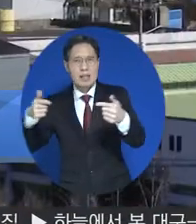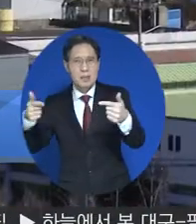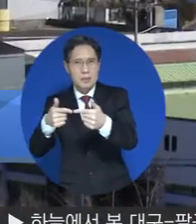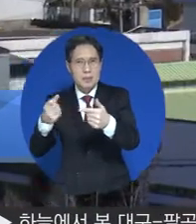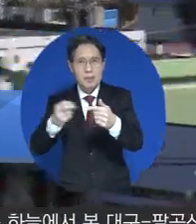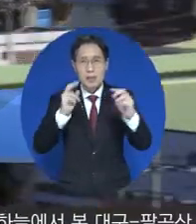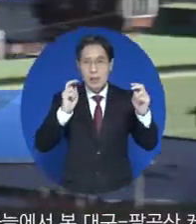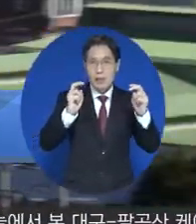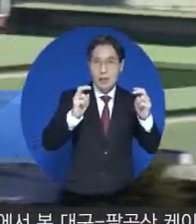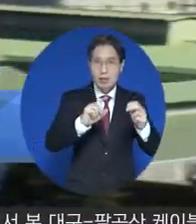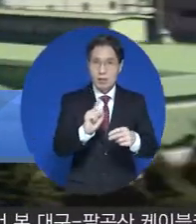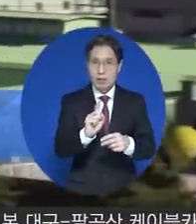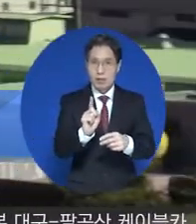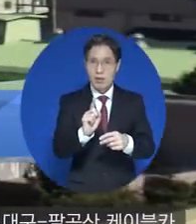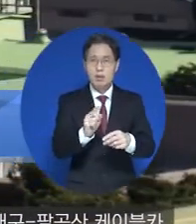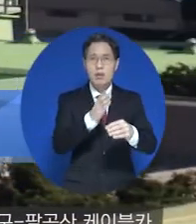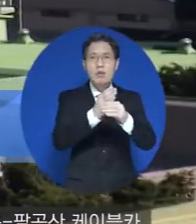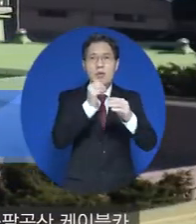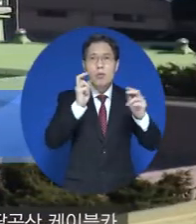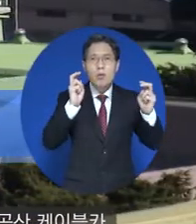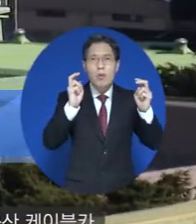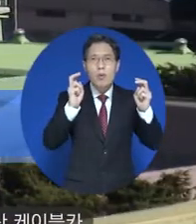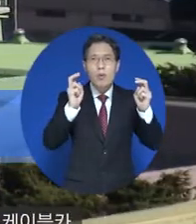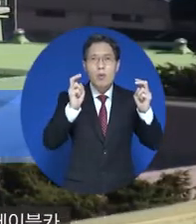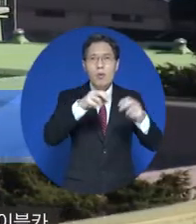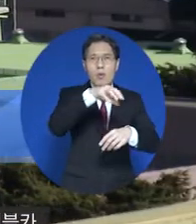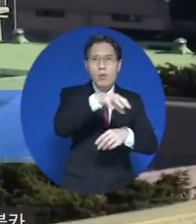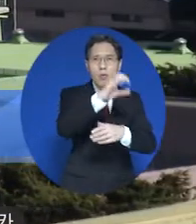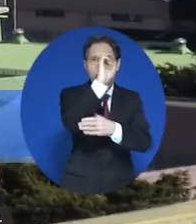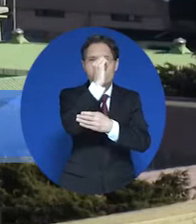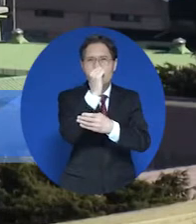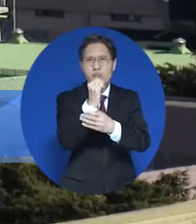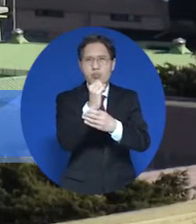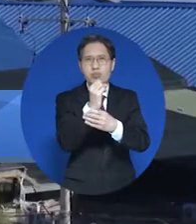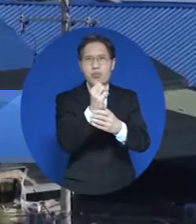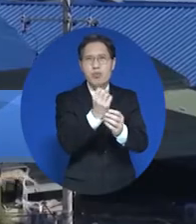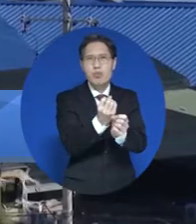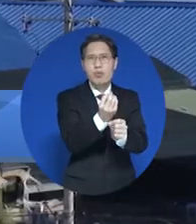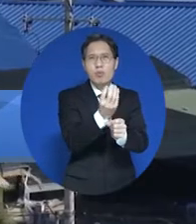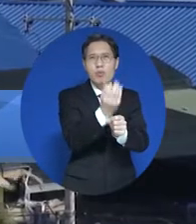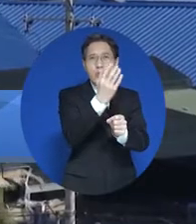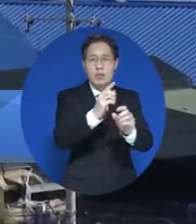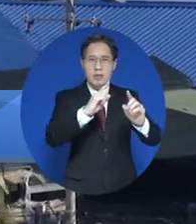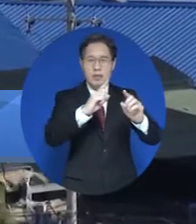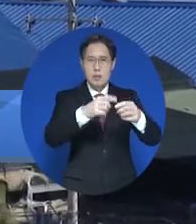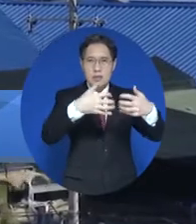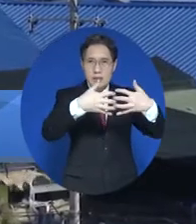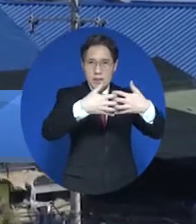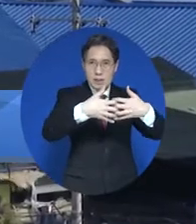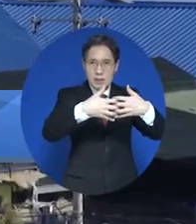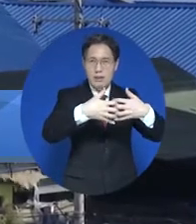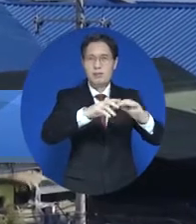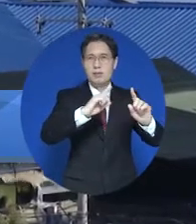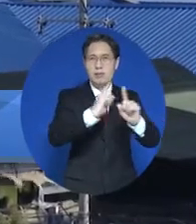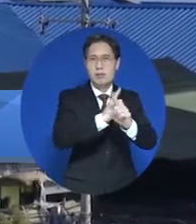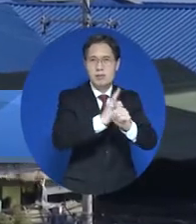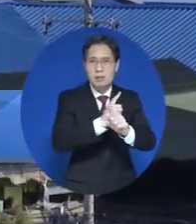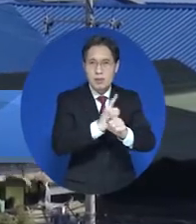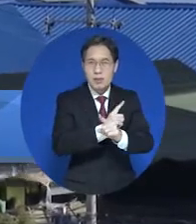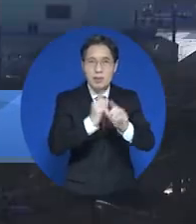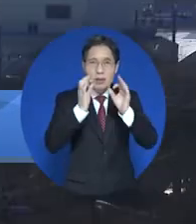산업 부문에서는 중소 영세 사업장의 노후 대기 방지시설을 교체하는 대기 방지 시설